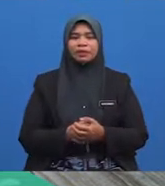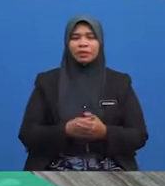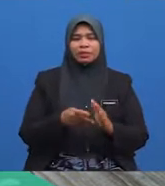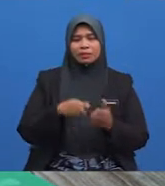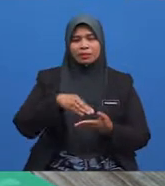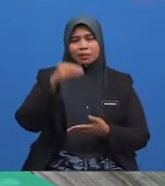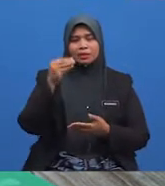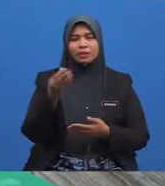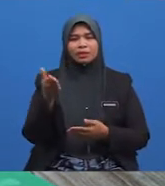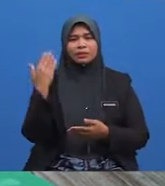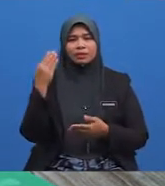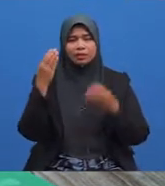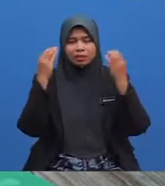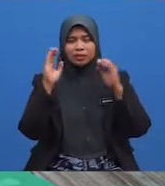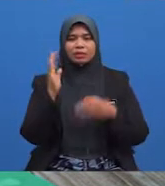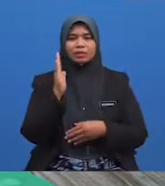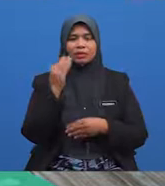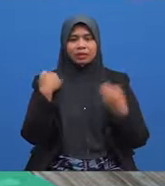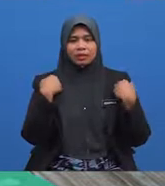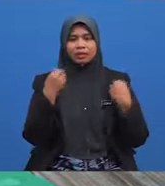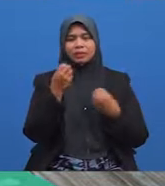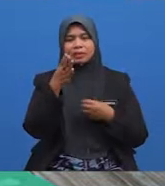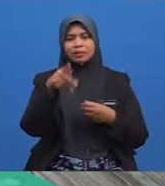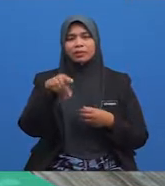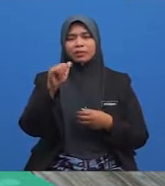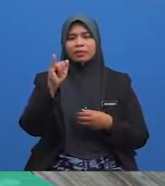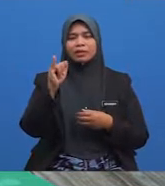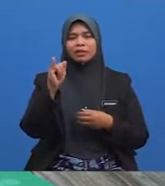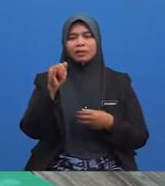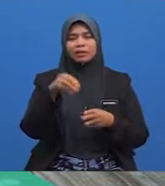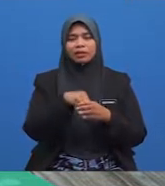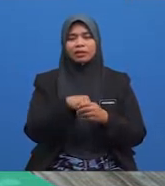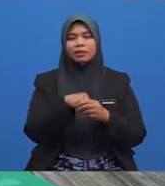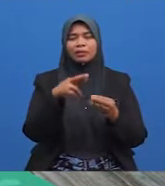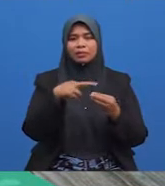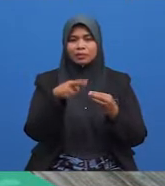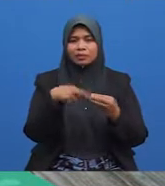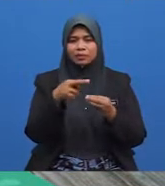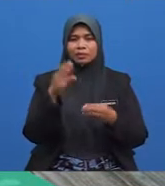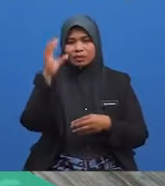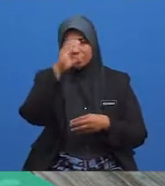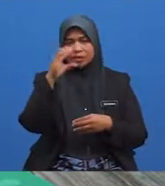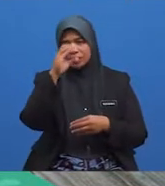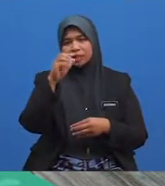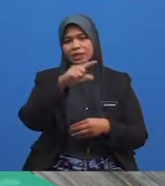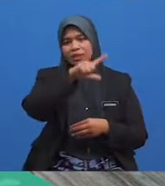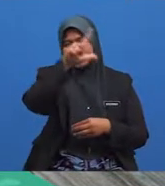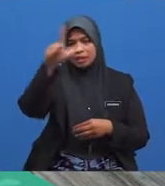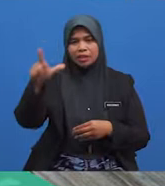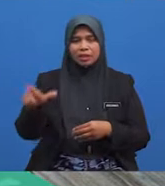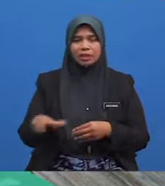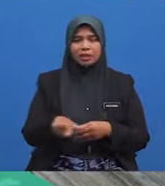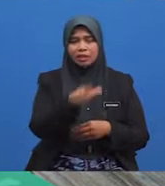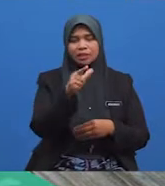ada menyebut perkataan pi dalam rumus, mencari lilitan dan mencari